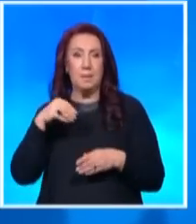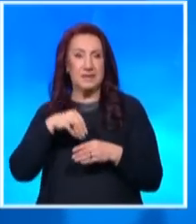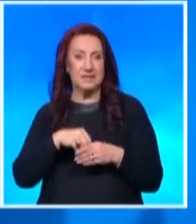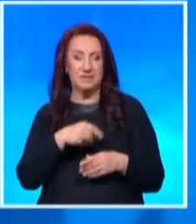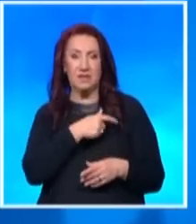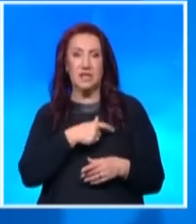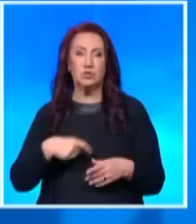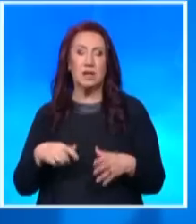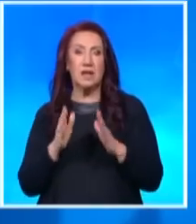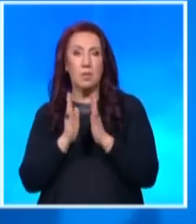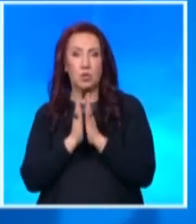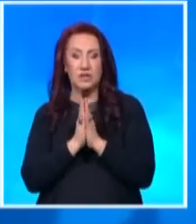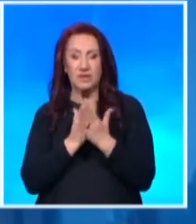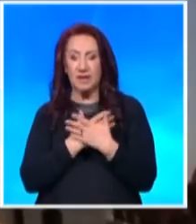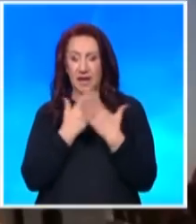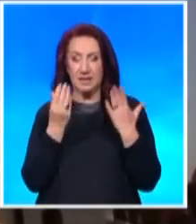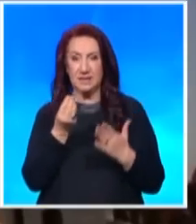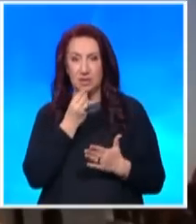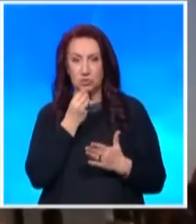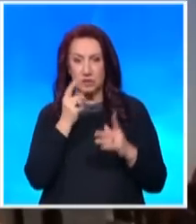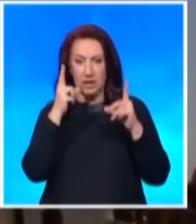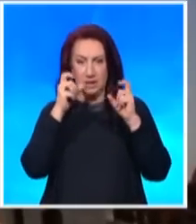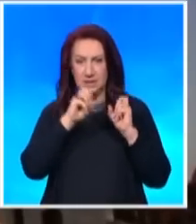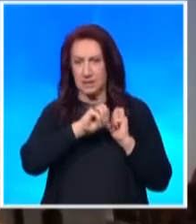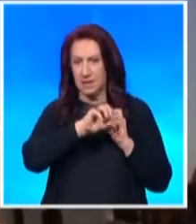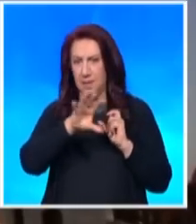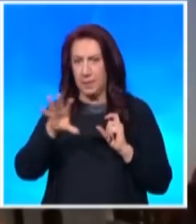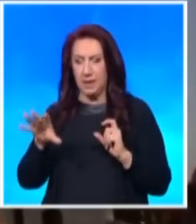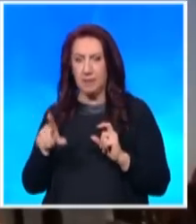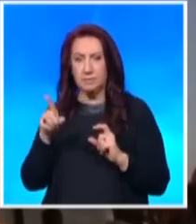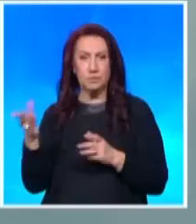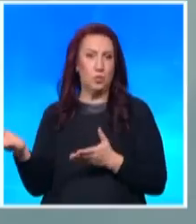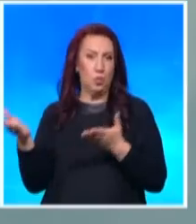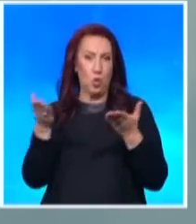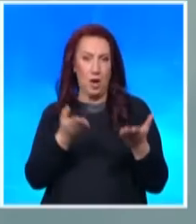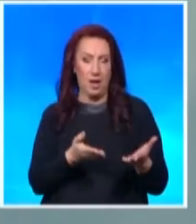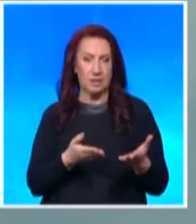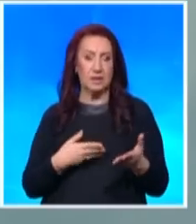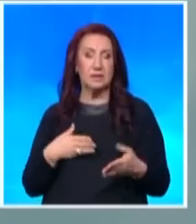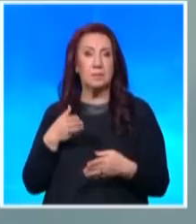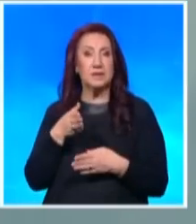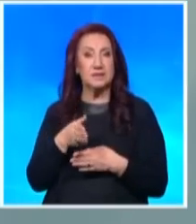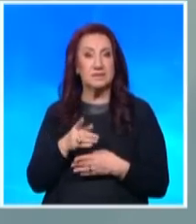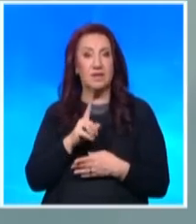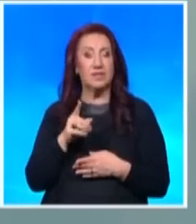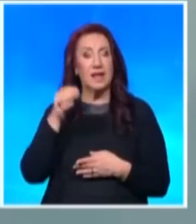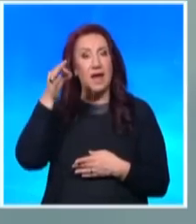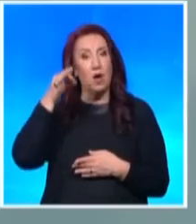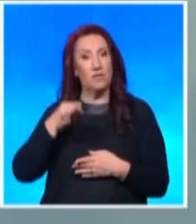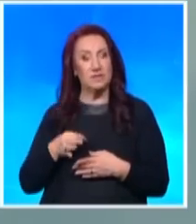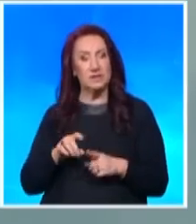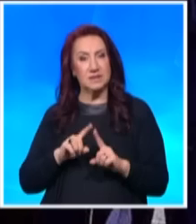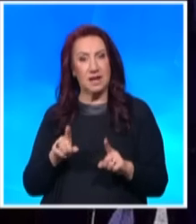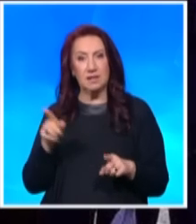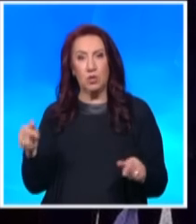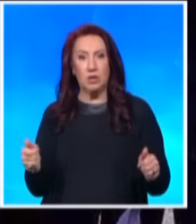и разпространи снимки. Иван Гешев е бил поканен и е присъствал на неофициалната проява, която